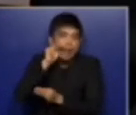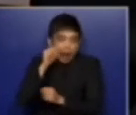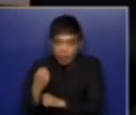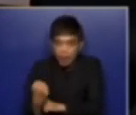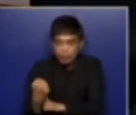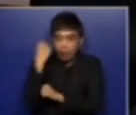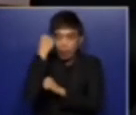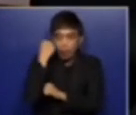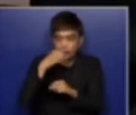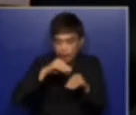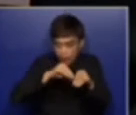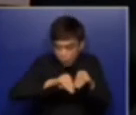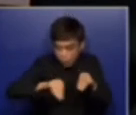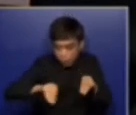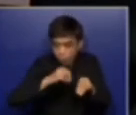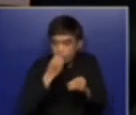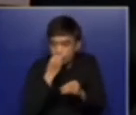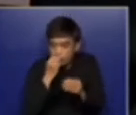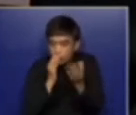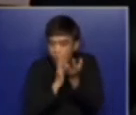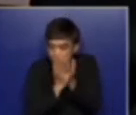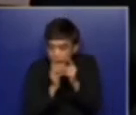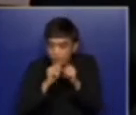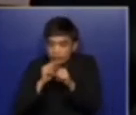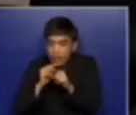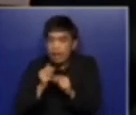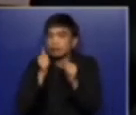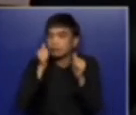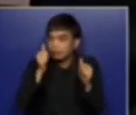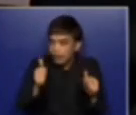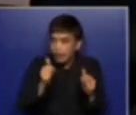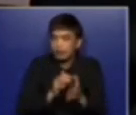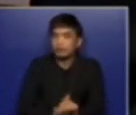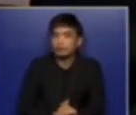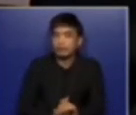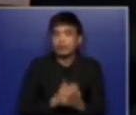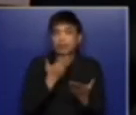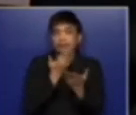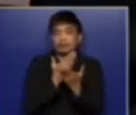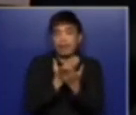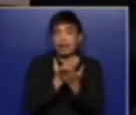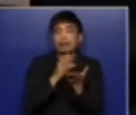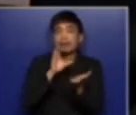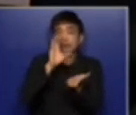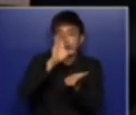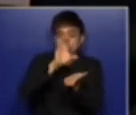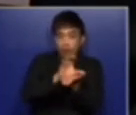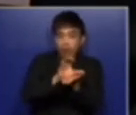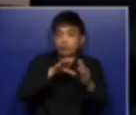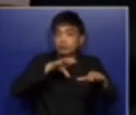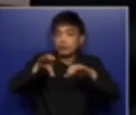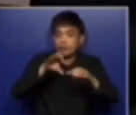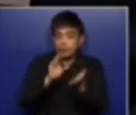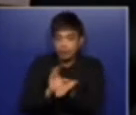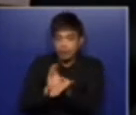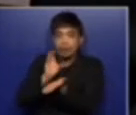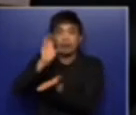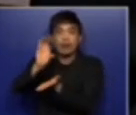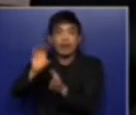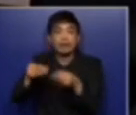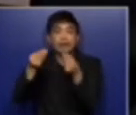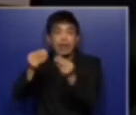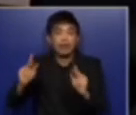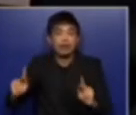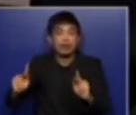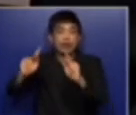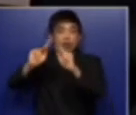ของประเทศและของโลกการจัดสรรงบประมาณในกระทรวงกลาโหมนี้อาวุธ